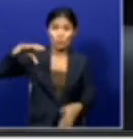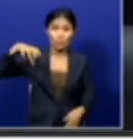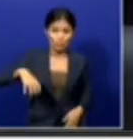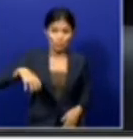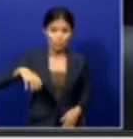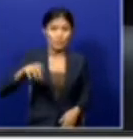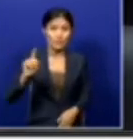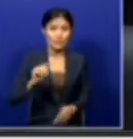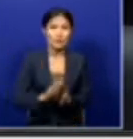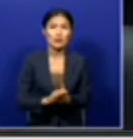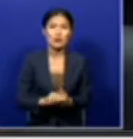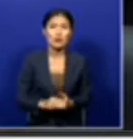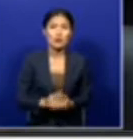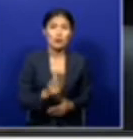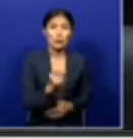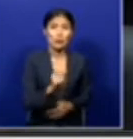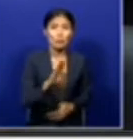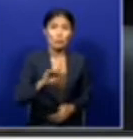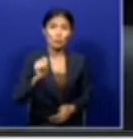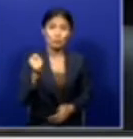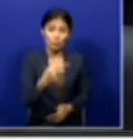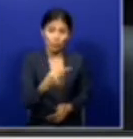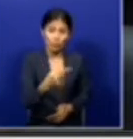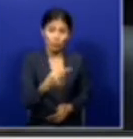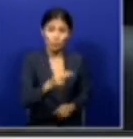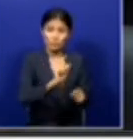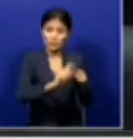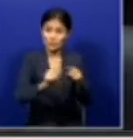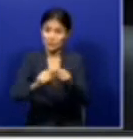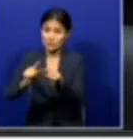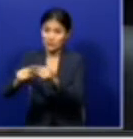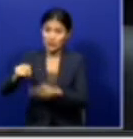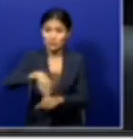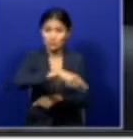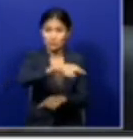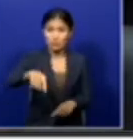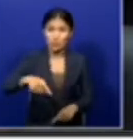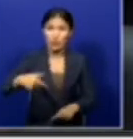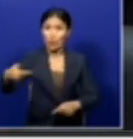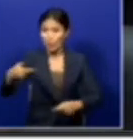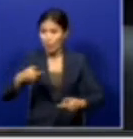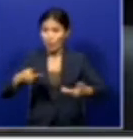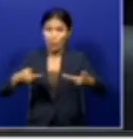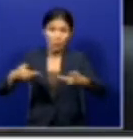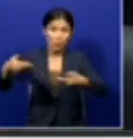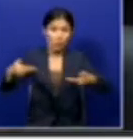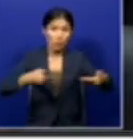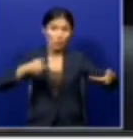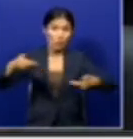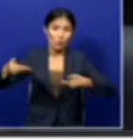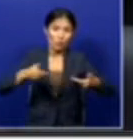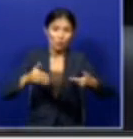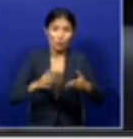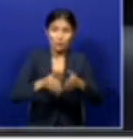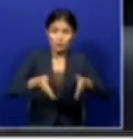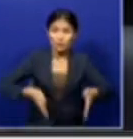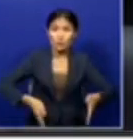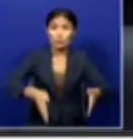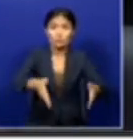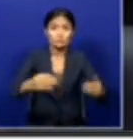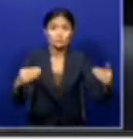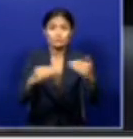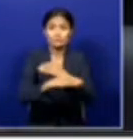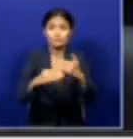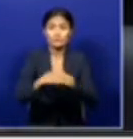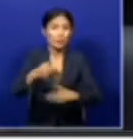องค์กรปกครองส่วนท้องถิ่นจัดของบประมาณโครงการก่อสร้างถนนลูกรังฟัง